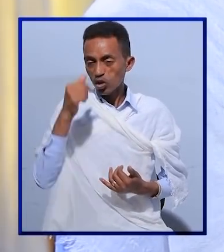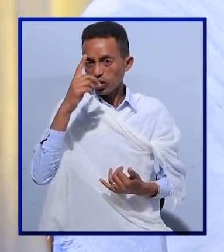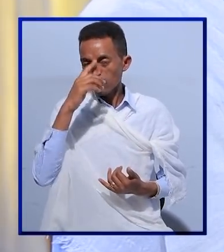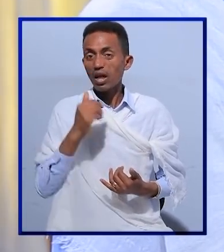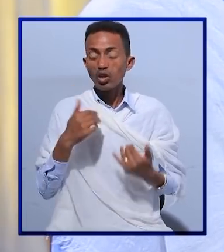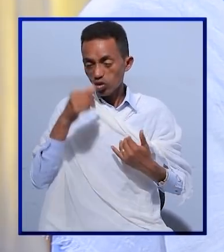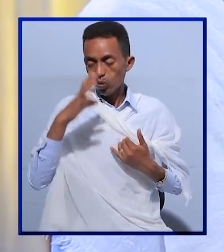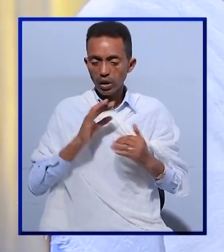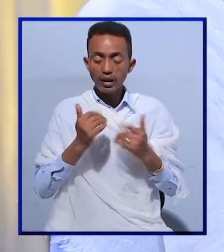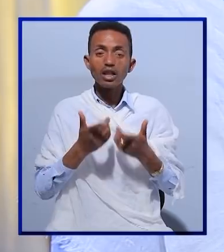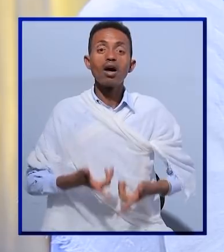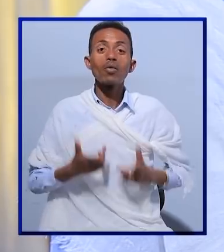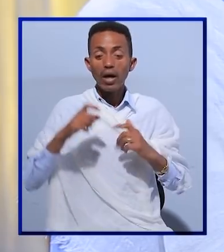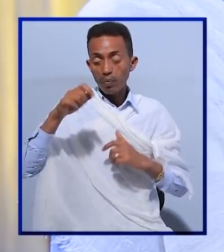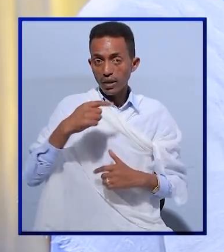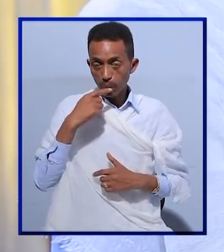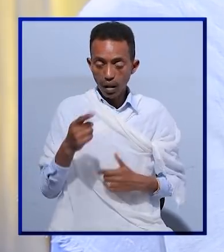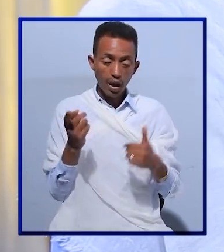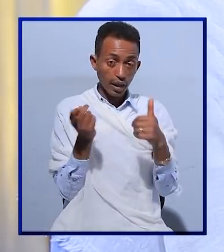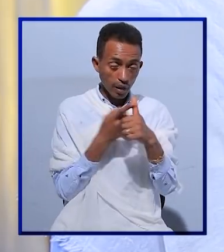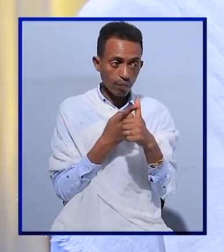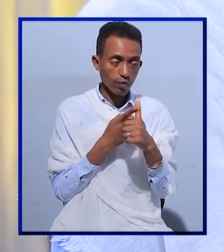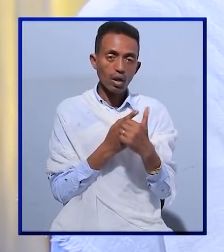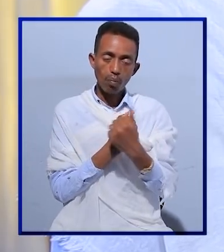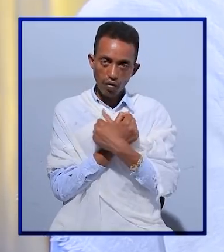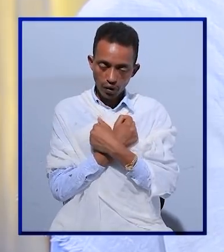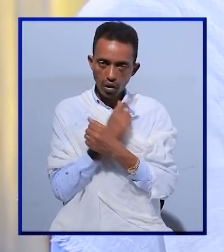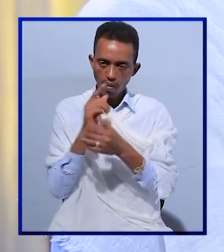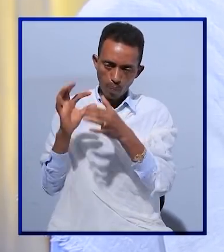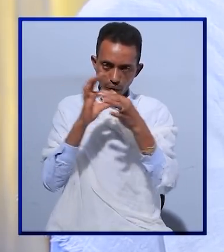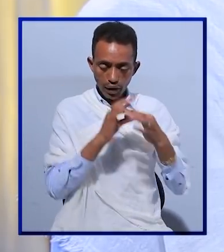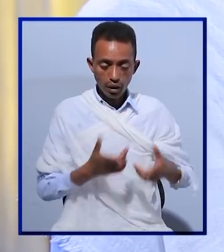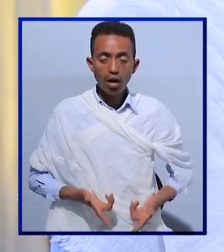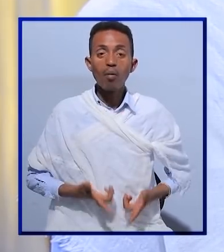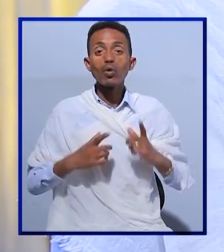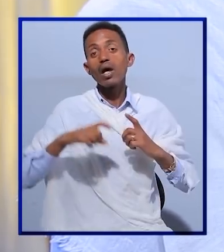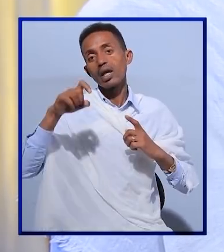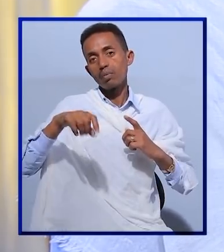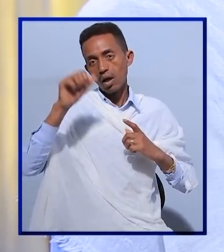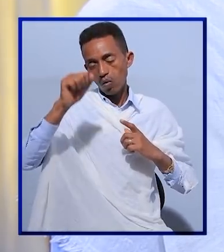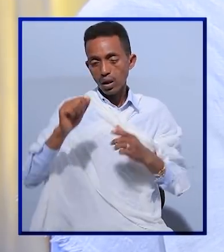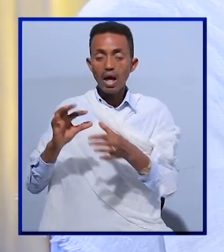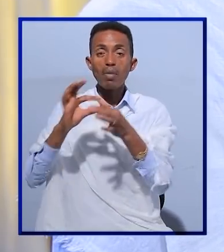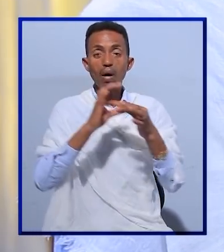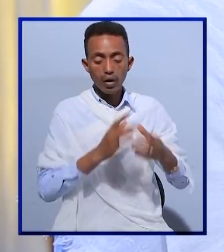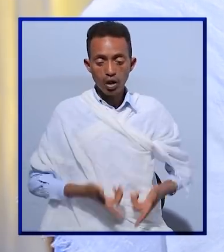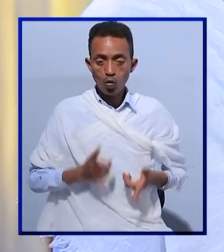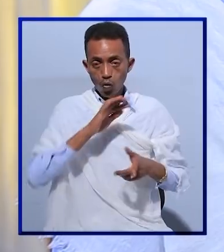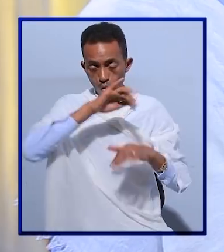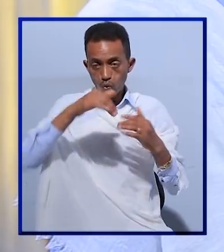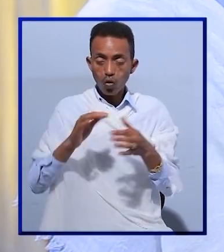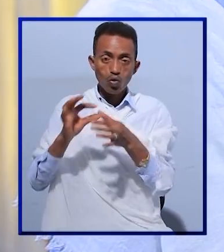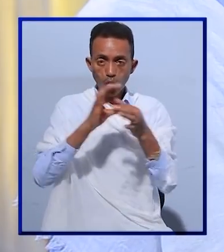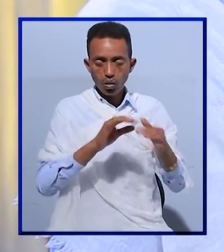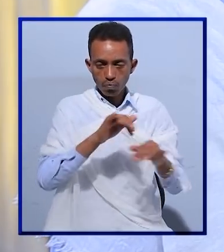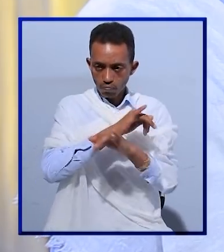ተከታይ ከሆኑ ሰዎች ጋር እንዴት መኖር አለብን ሲባል በፍቅር በአንድነት መኖር አለብን። በማህበራዊ ኑሮ